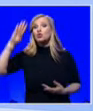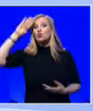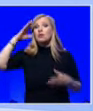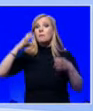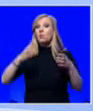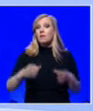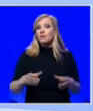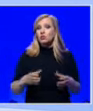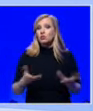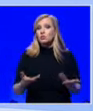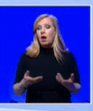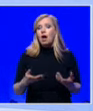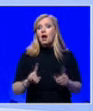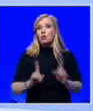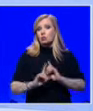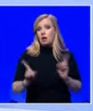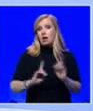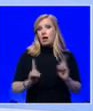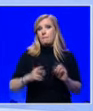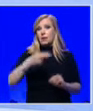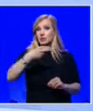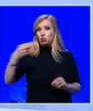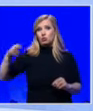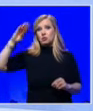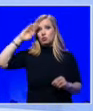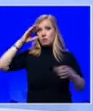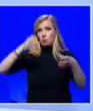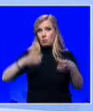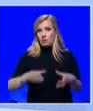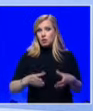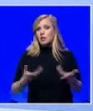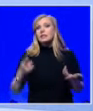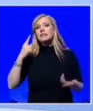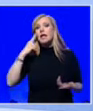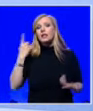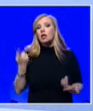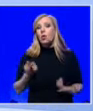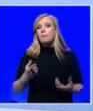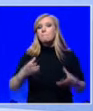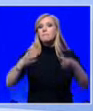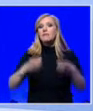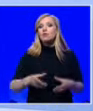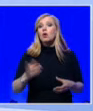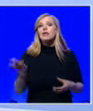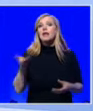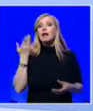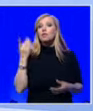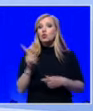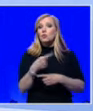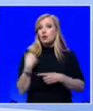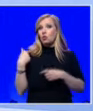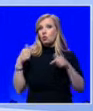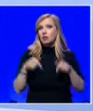служебното правителство? Ако нямаше институцията служебно правителство, знаете ли кое правителство трябваше да ни управлява до този